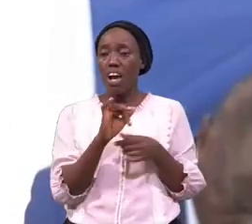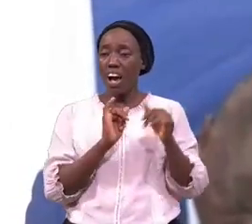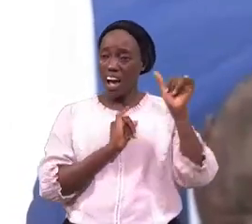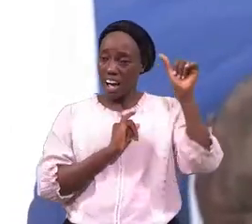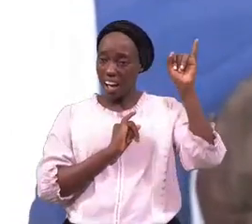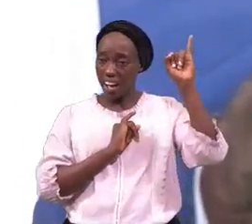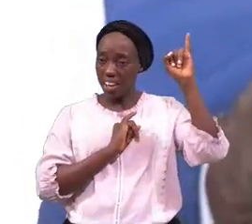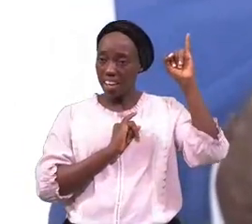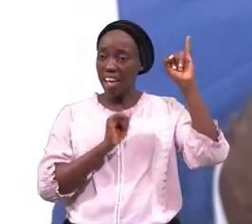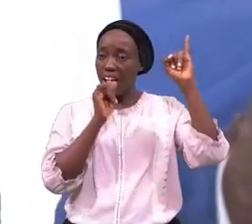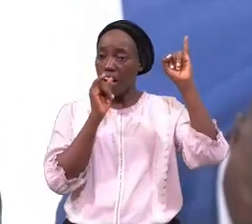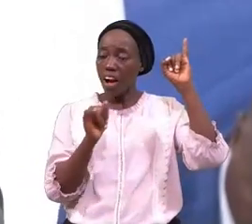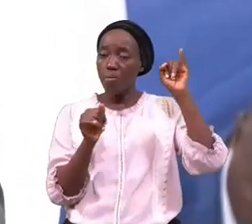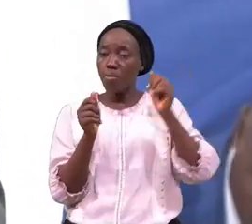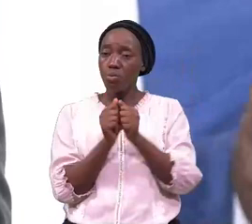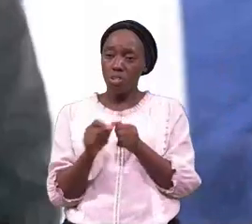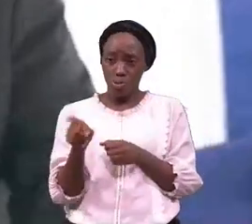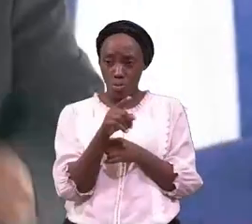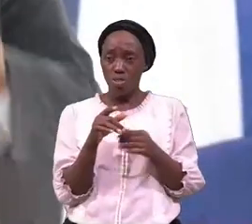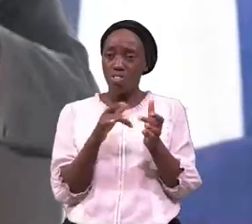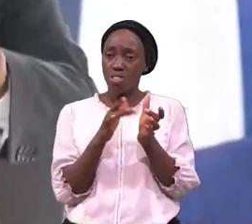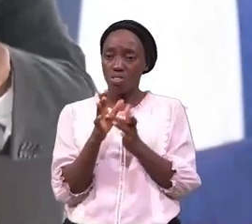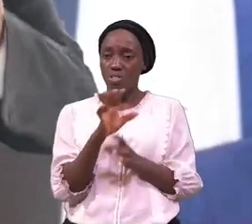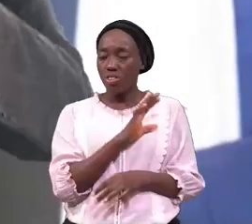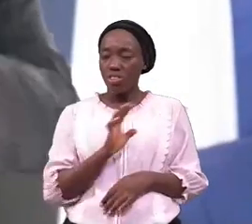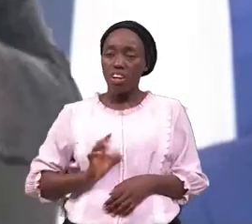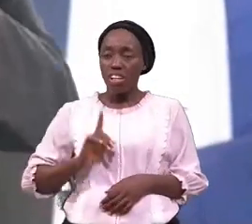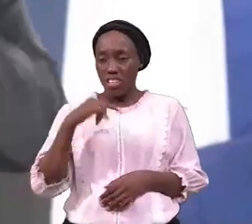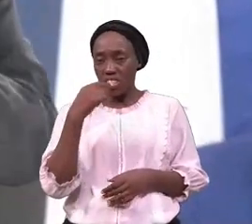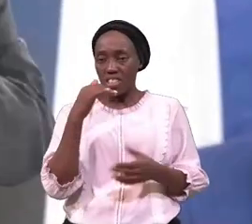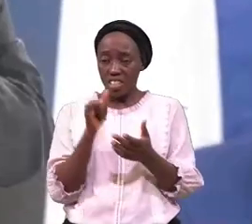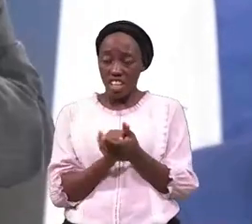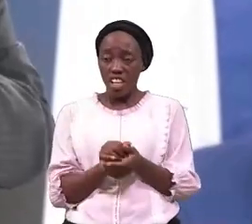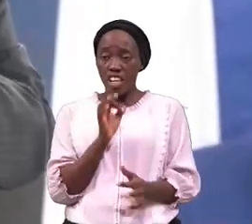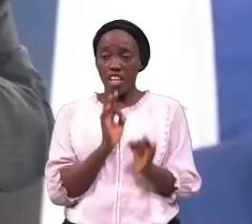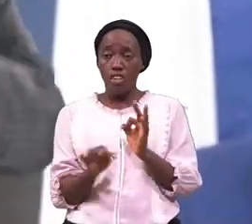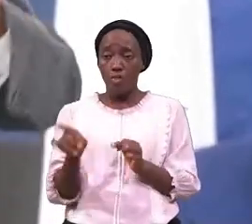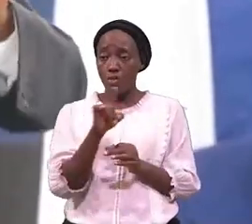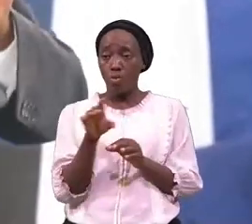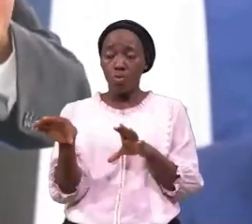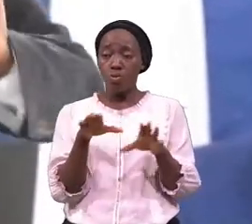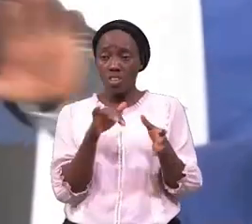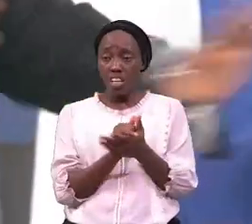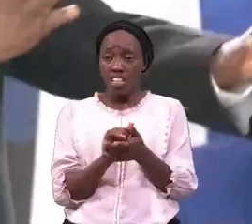Enseignez-leur à observer. Si vous le faites, je suis avec vous.